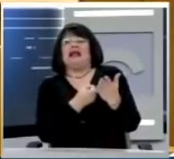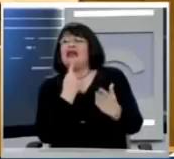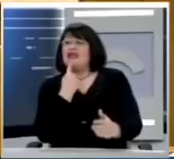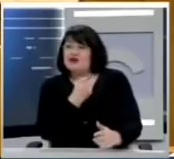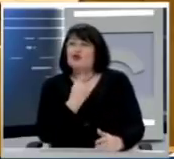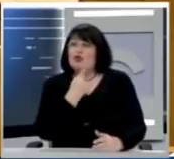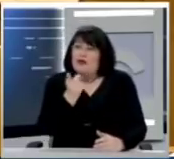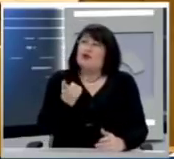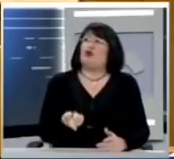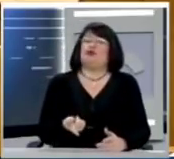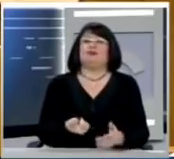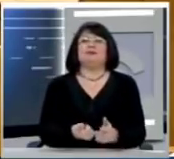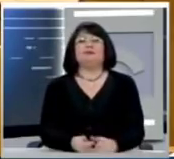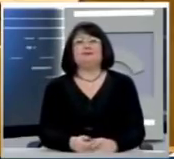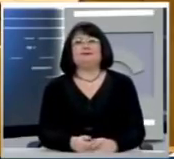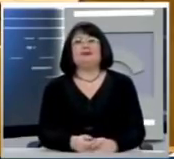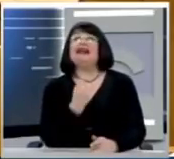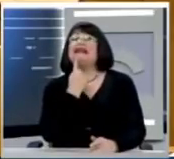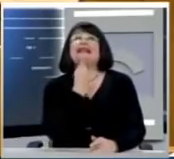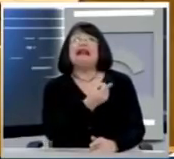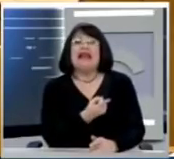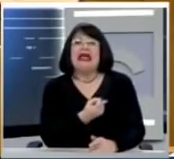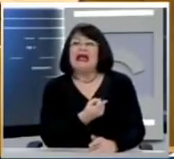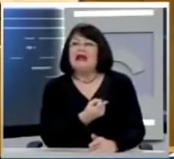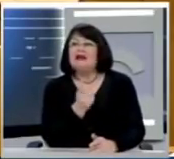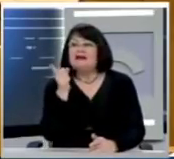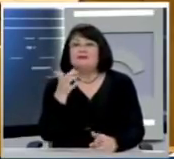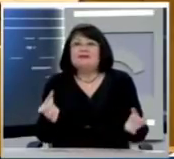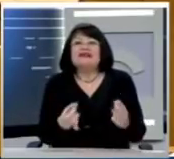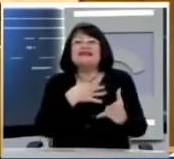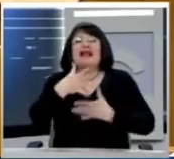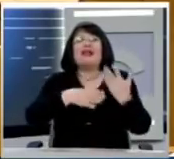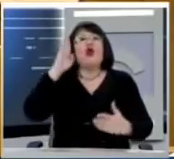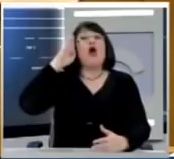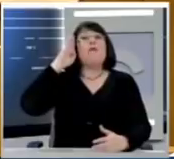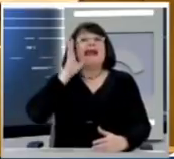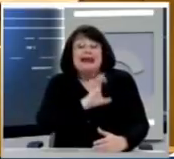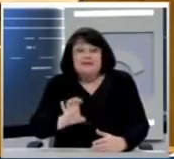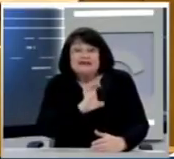ξαναθυμίσω στον ελληνικό λαό, που περιγράφει το σκάνδαλο που διερευνούν οι αμερικανικές